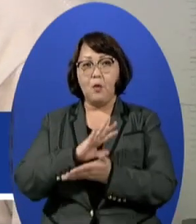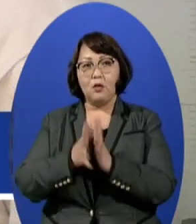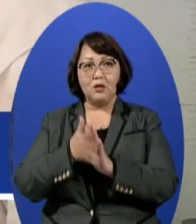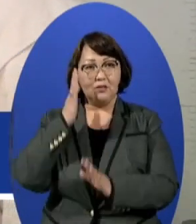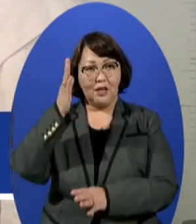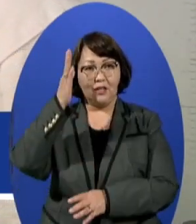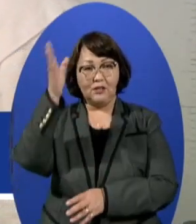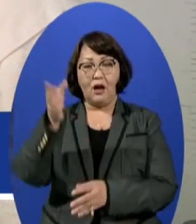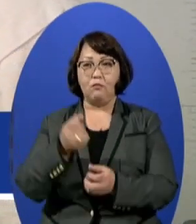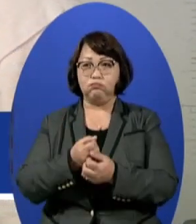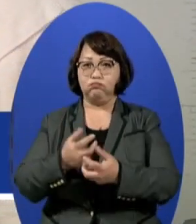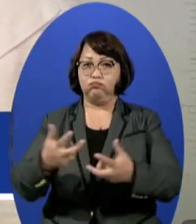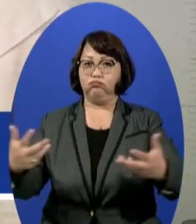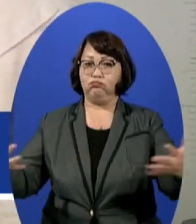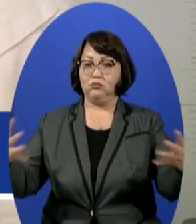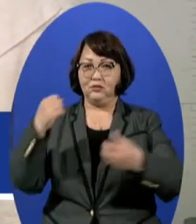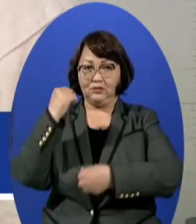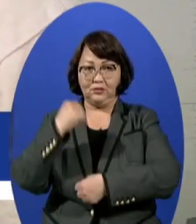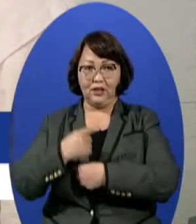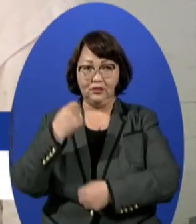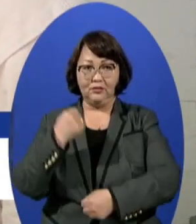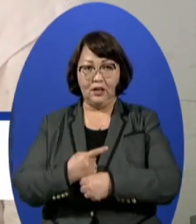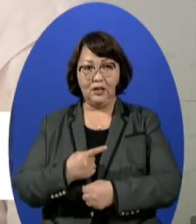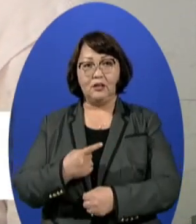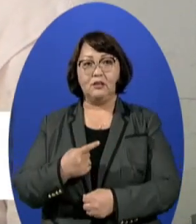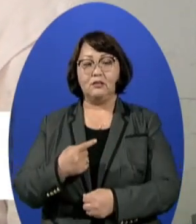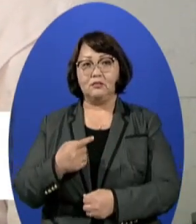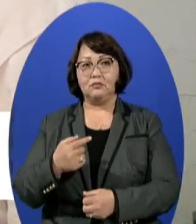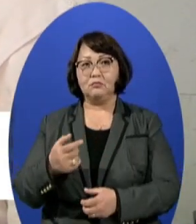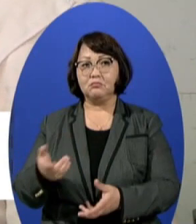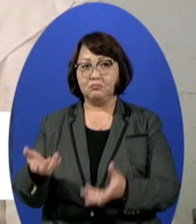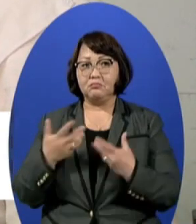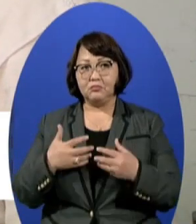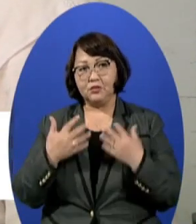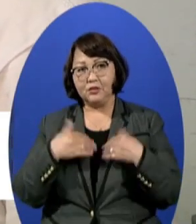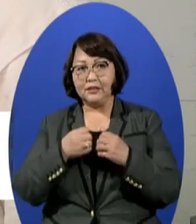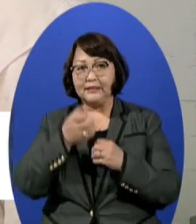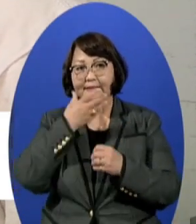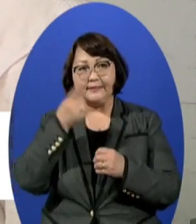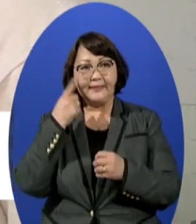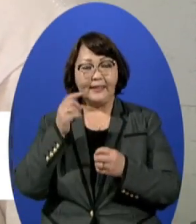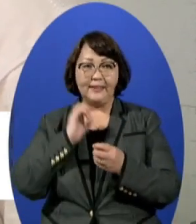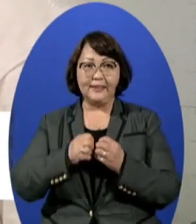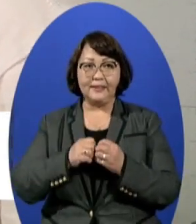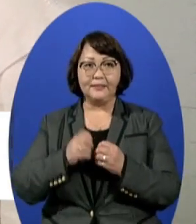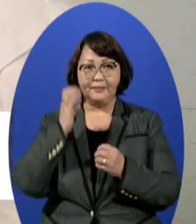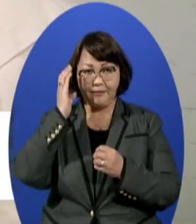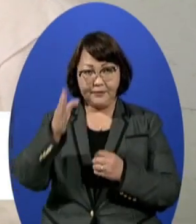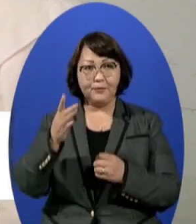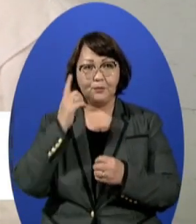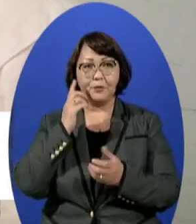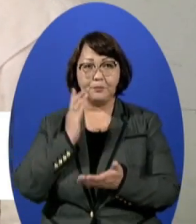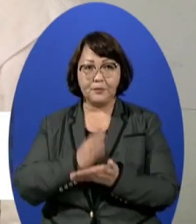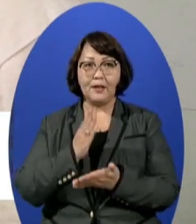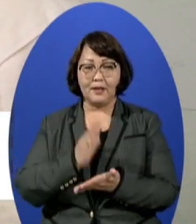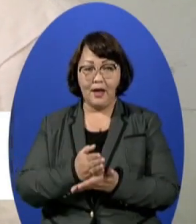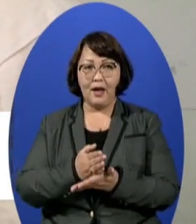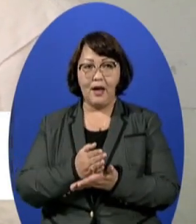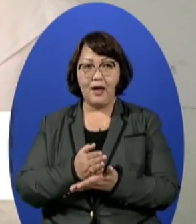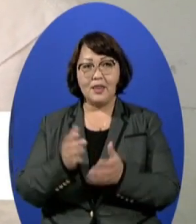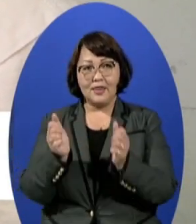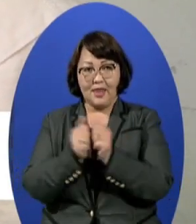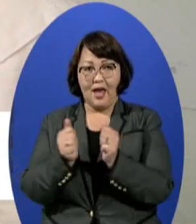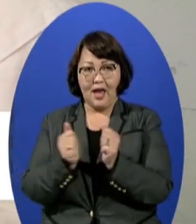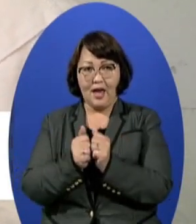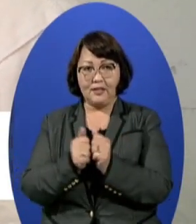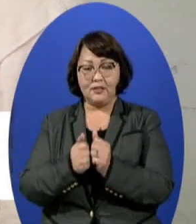ярьдаг бас их олон хүмүүс ийм хүсэл нийцүүлсэн юм тийм бүтээгдэхүүнүүд бас хинээх. Тэгээ энэ найз нартаа